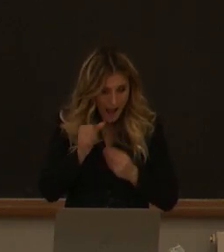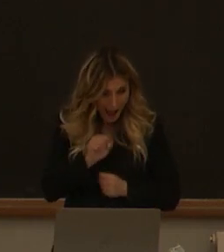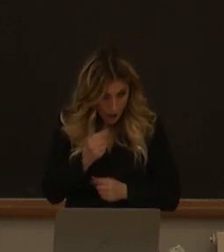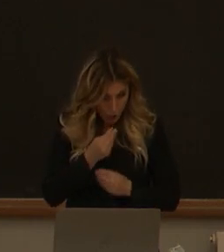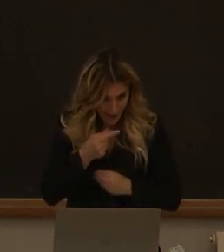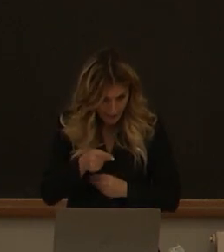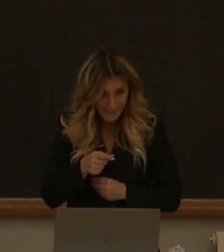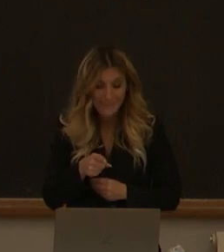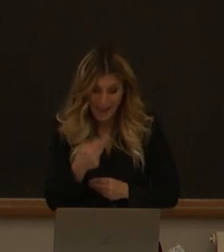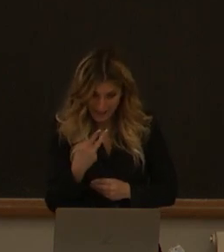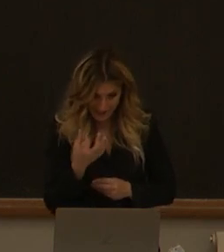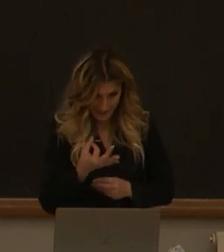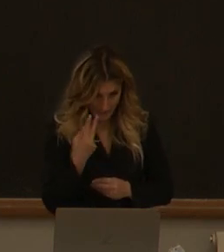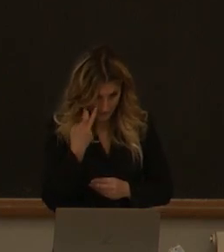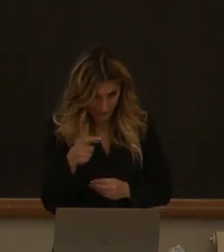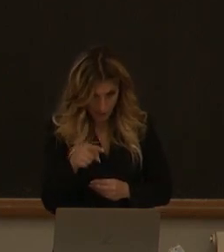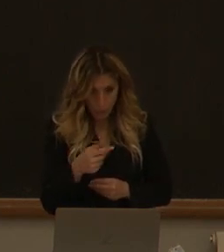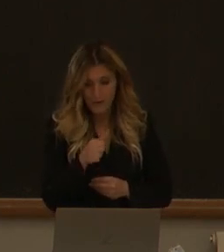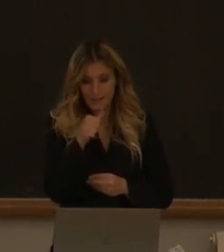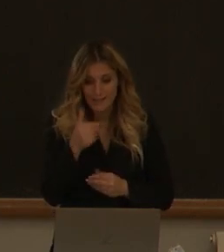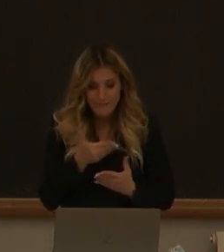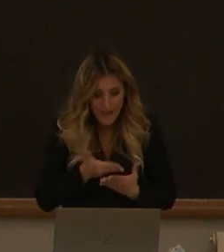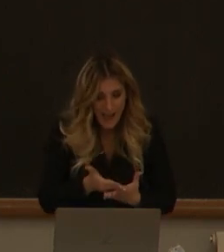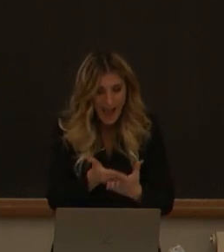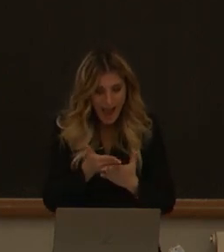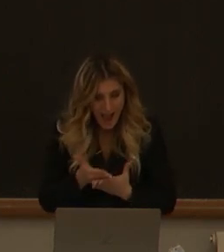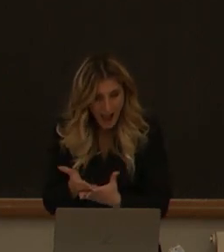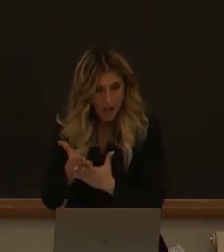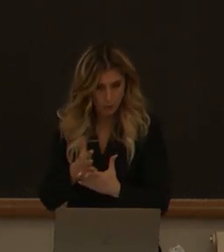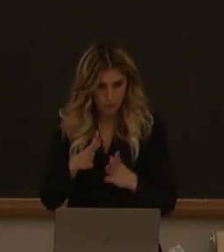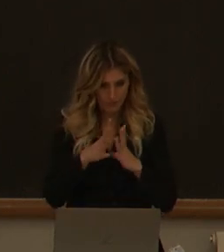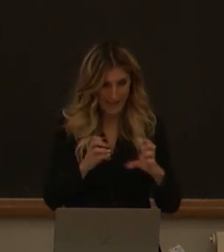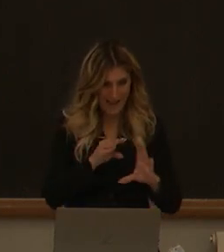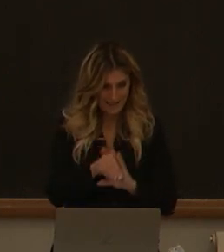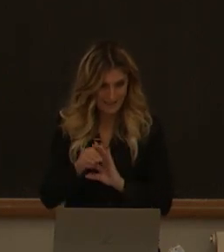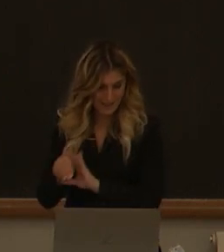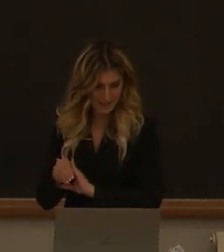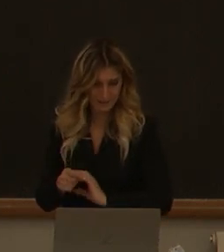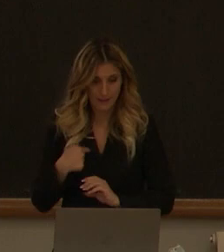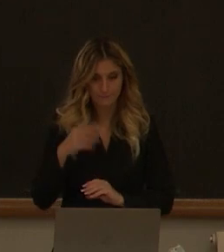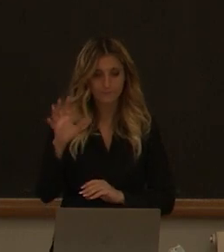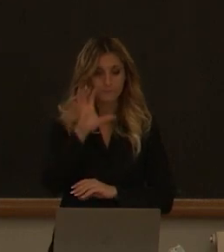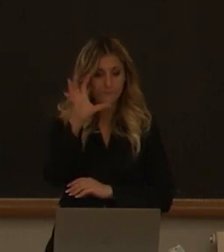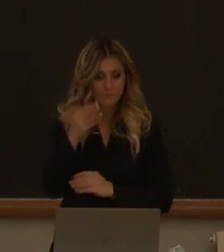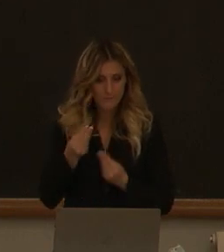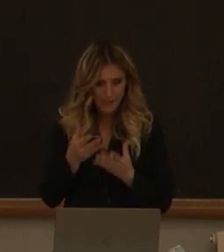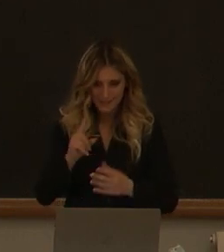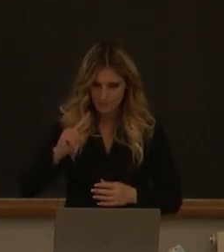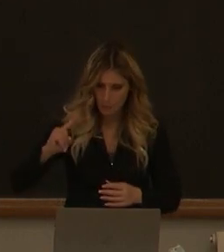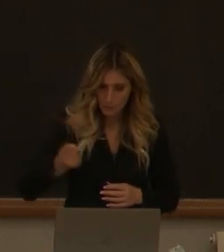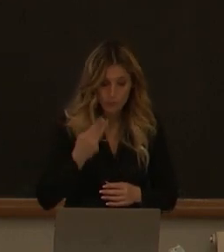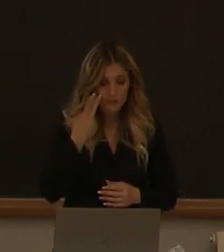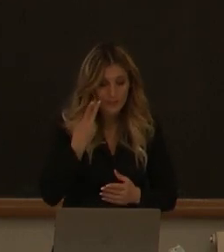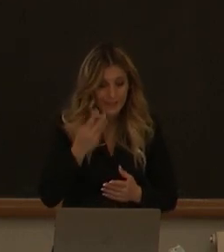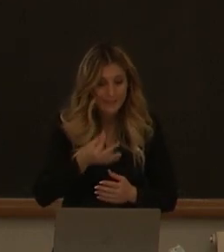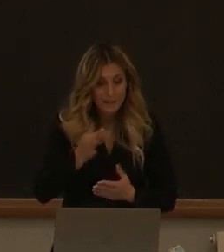che aiutino a recuperare appunto gli scarti e le risorse all'interno delle aziende. Un esempio per tutti, che cos'è la data di scadenza?